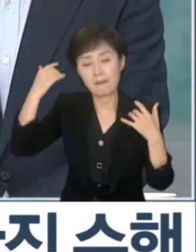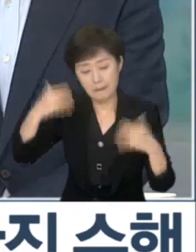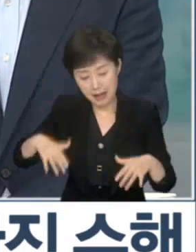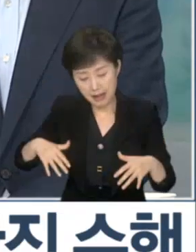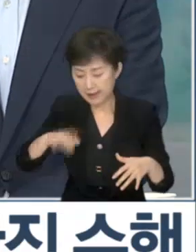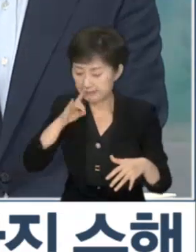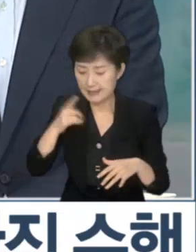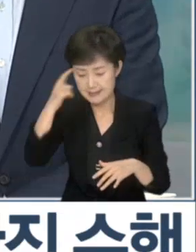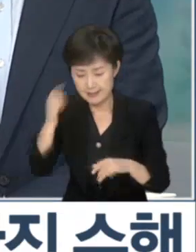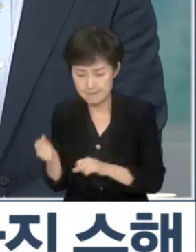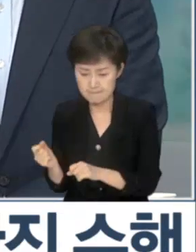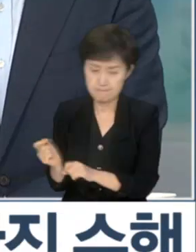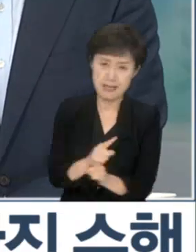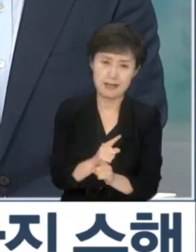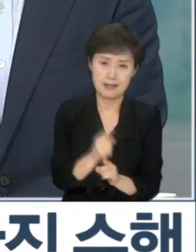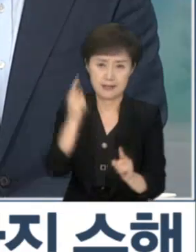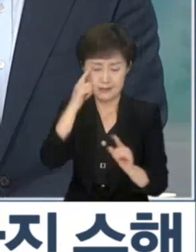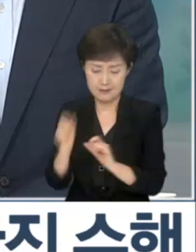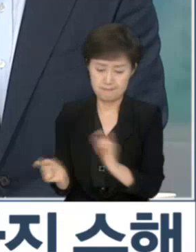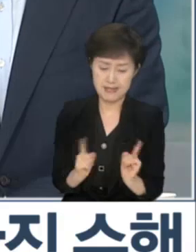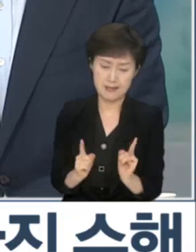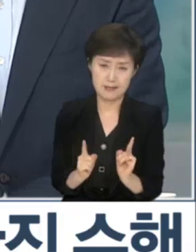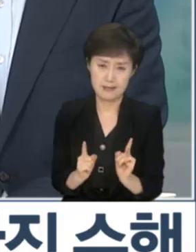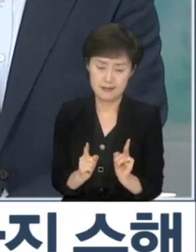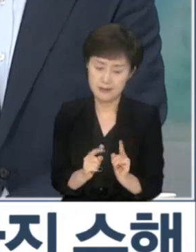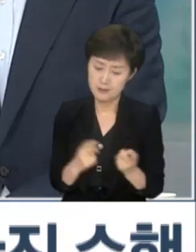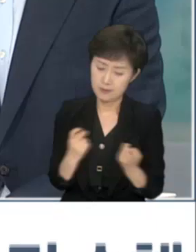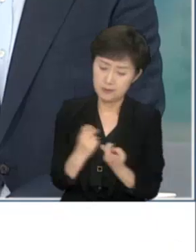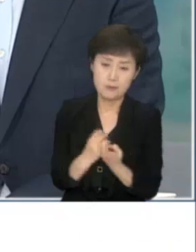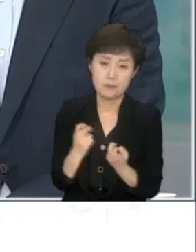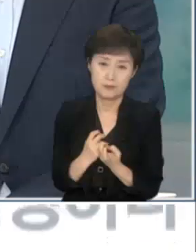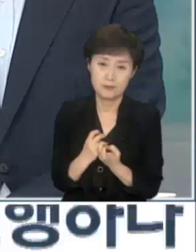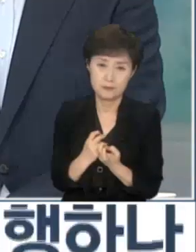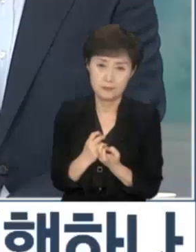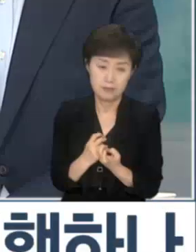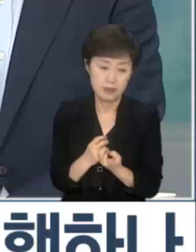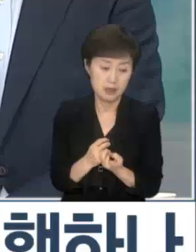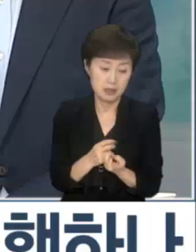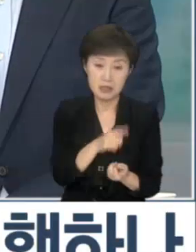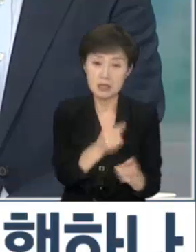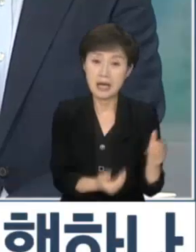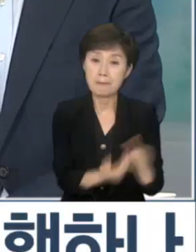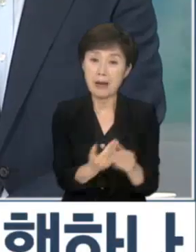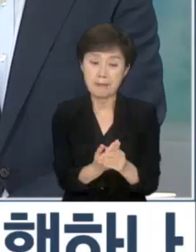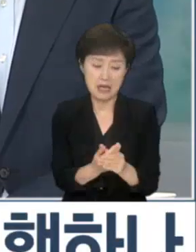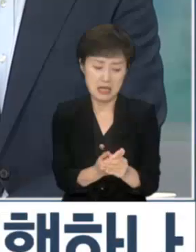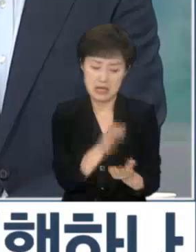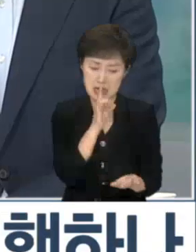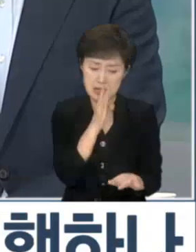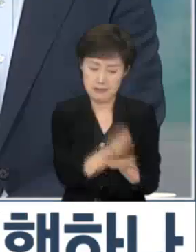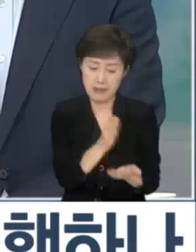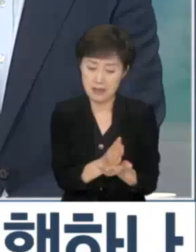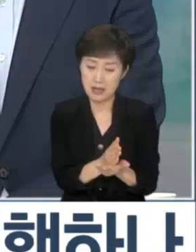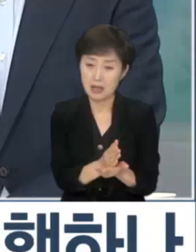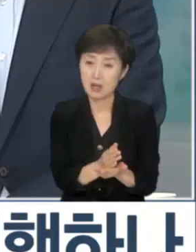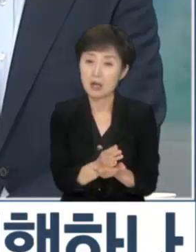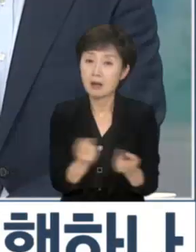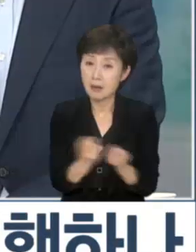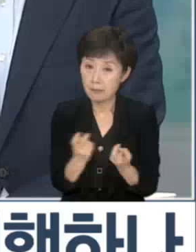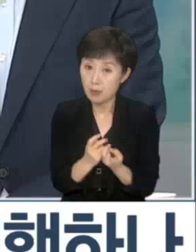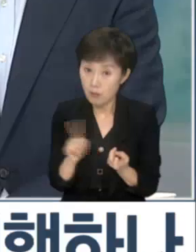더불어서 그 앞으로 이런 일에 재발 방지를 위해서라도 반드시 특검을 통해서 원인 규명을 해야